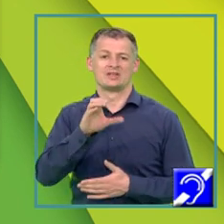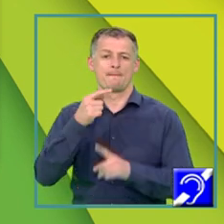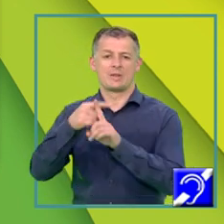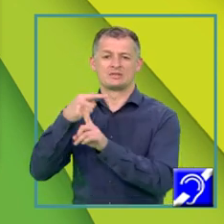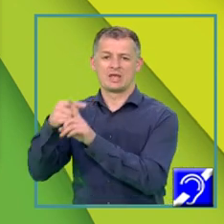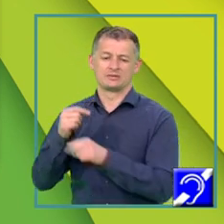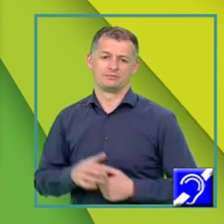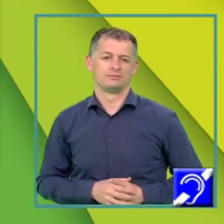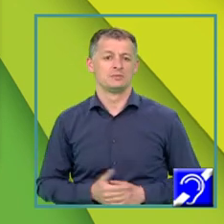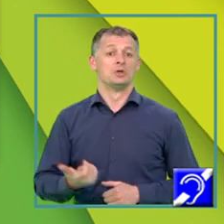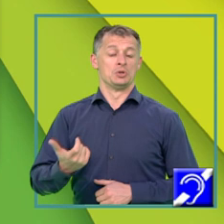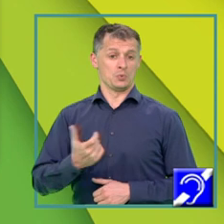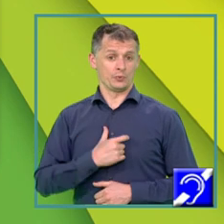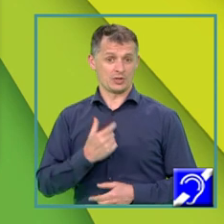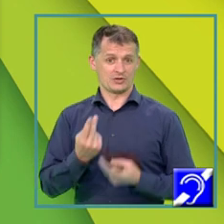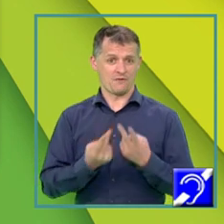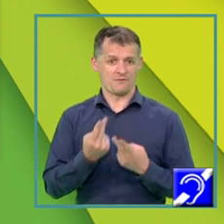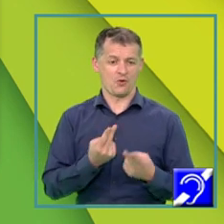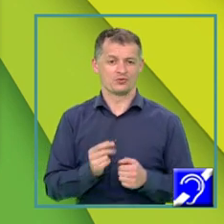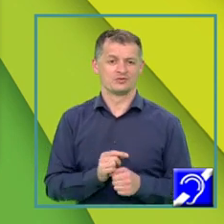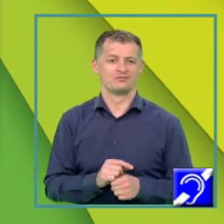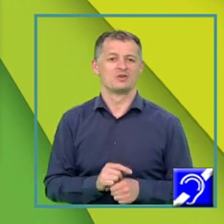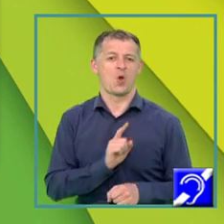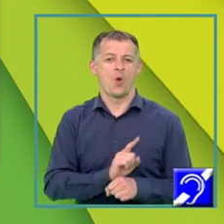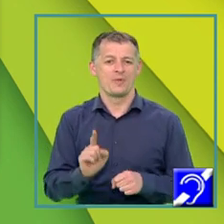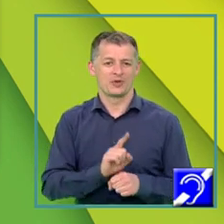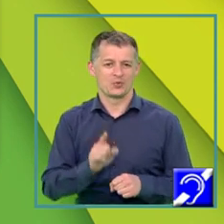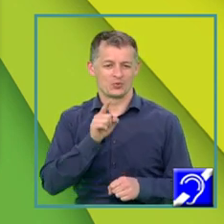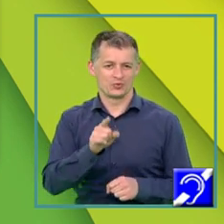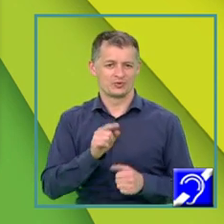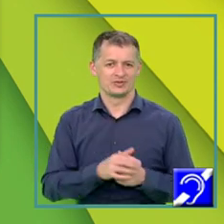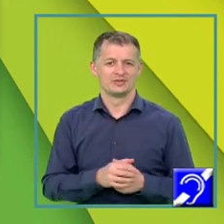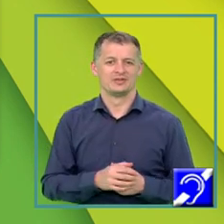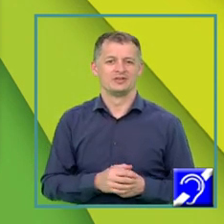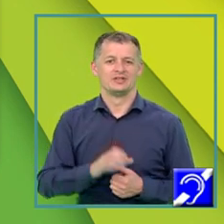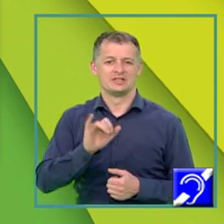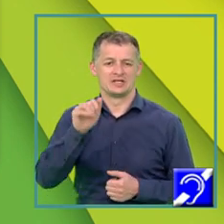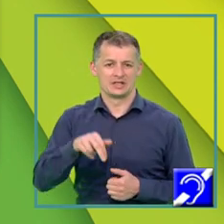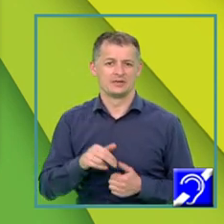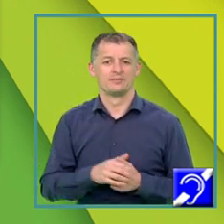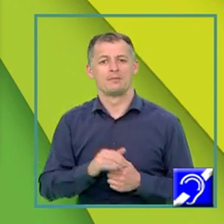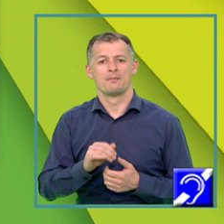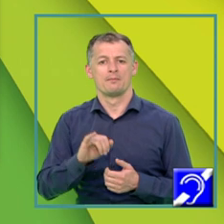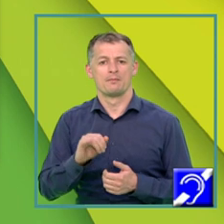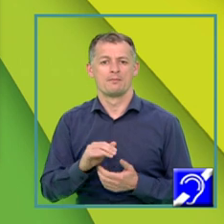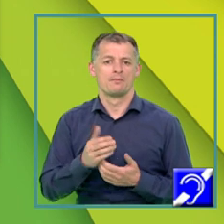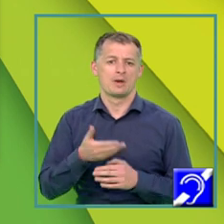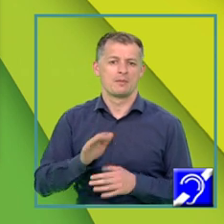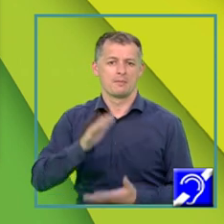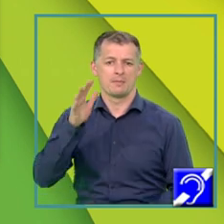folosi obiectul de tip strîng predefinit si in și operă și operatorul mai mare mai mare